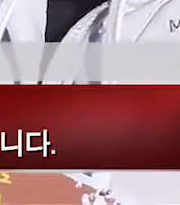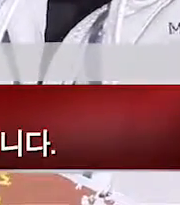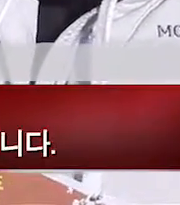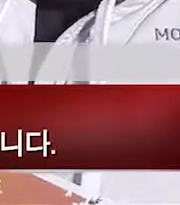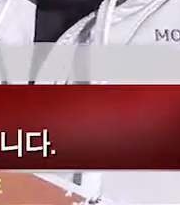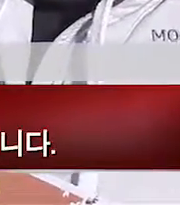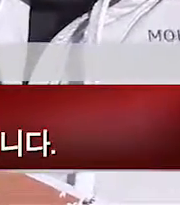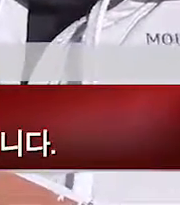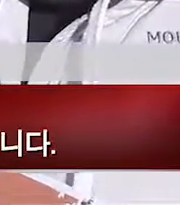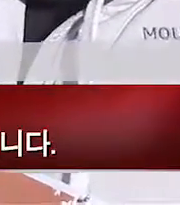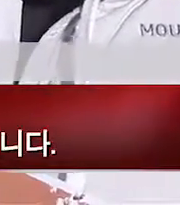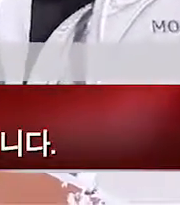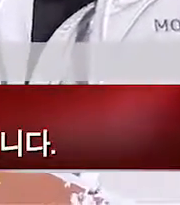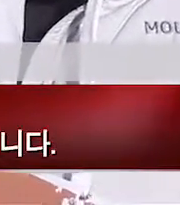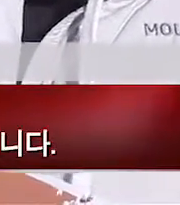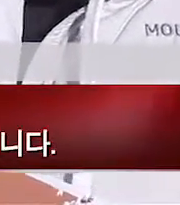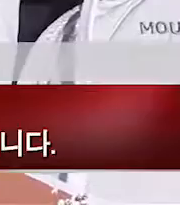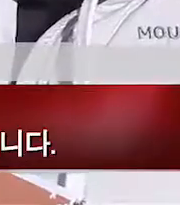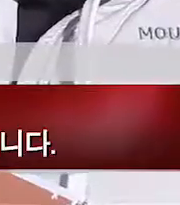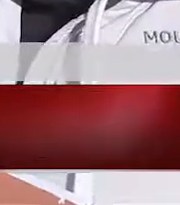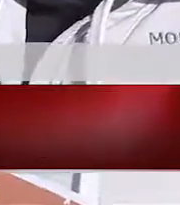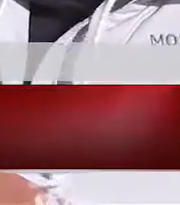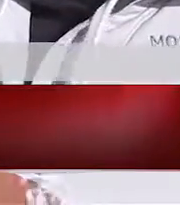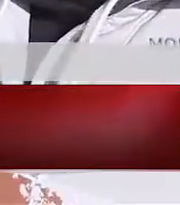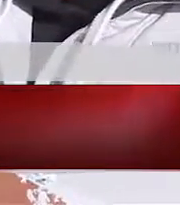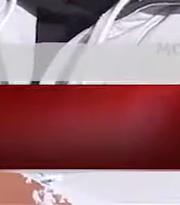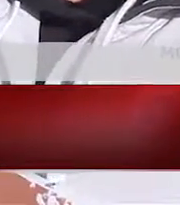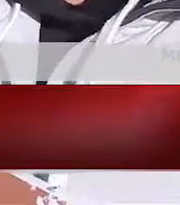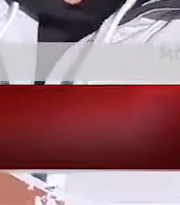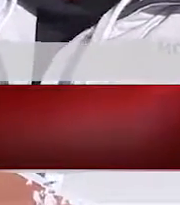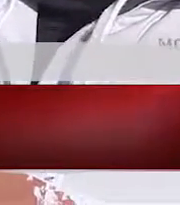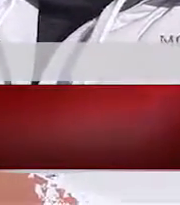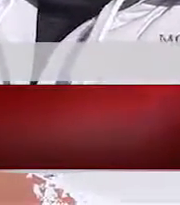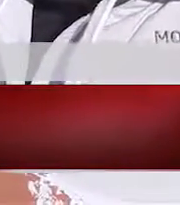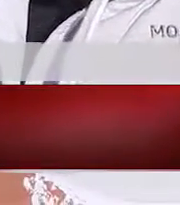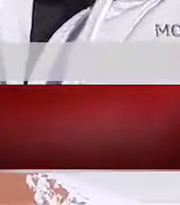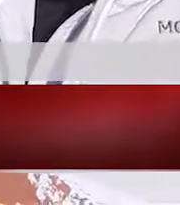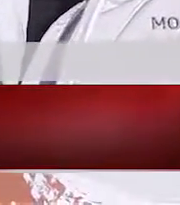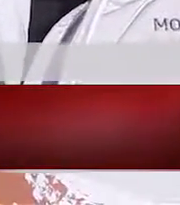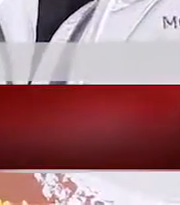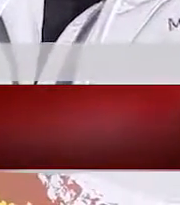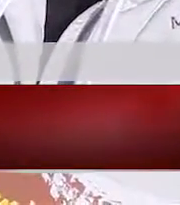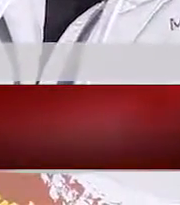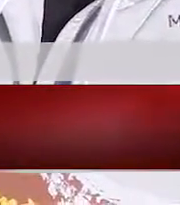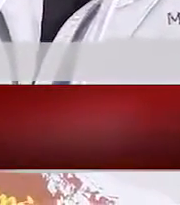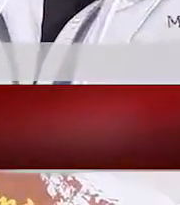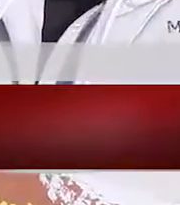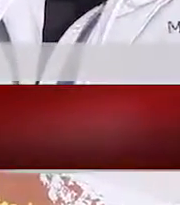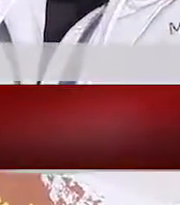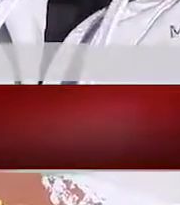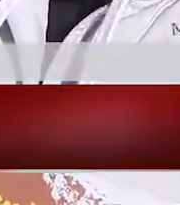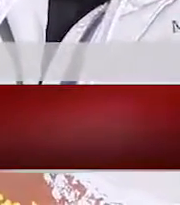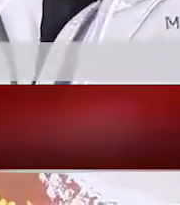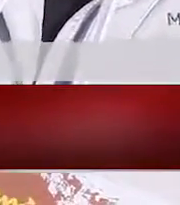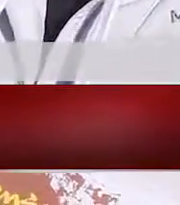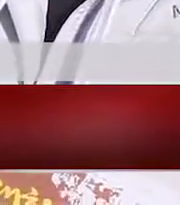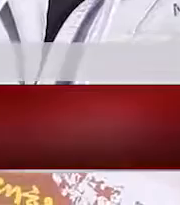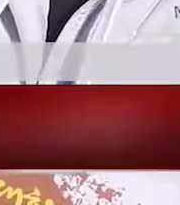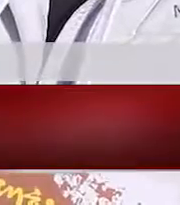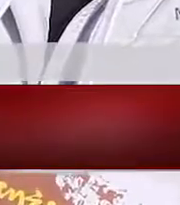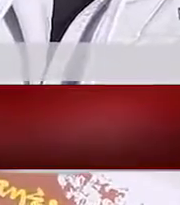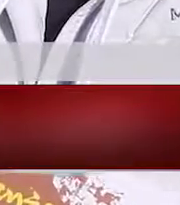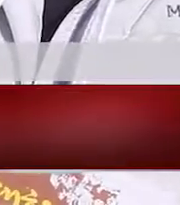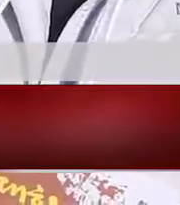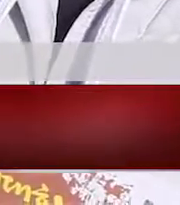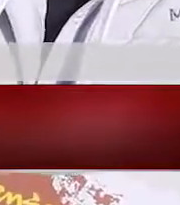추성이 되는데 600주년이 되는 해입니다. 그래서 내년에는 600주년 기념 행사와 같이 더 걷기 대회를